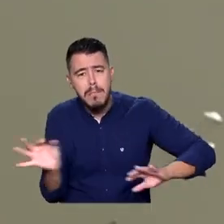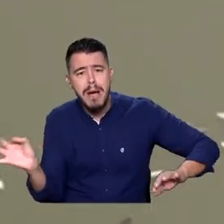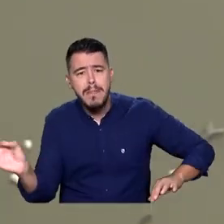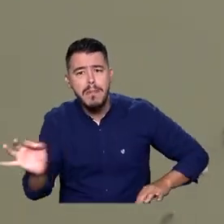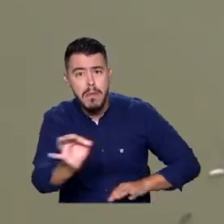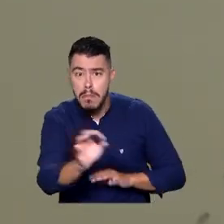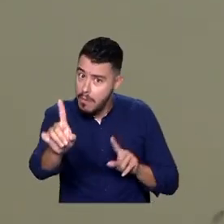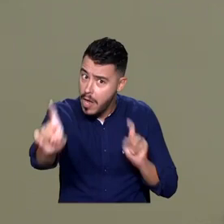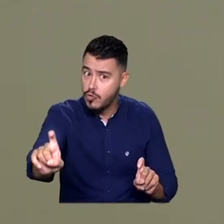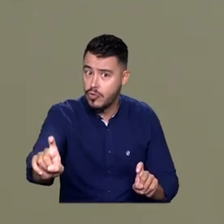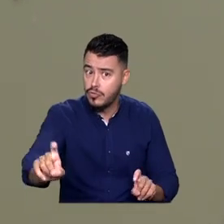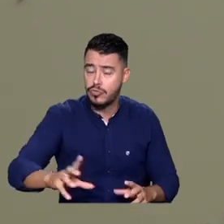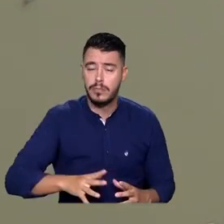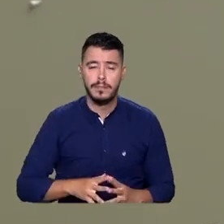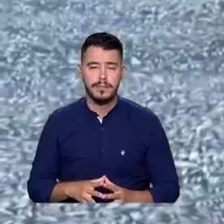νεκρά ψάρια.